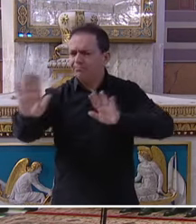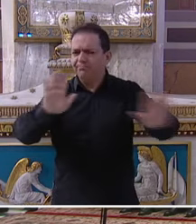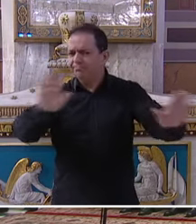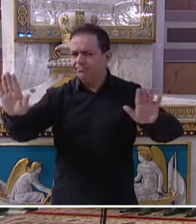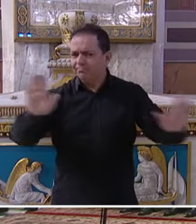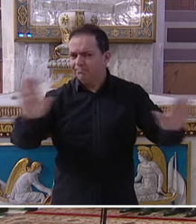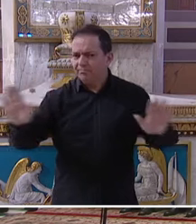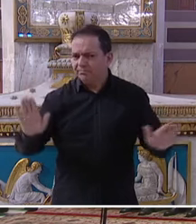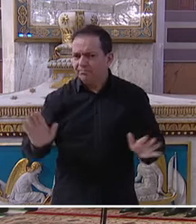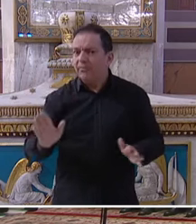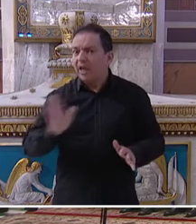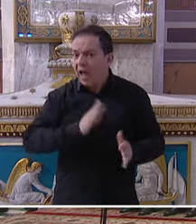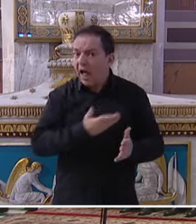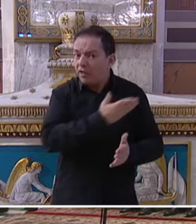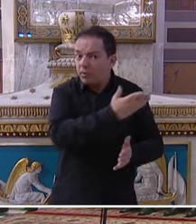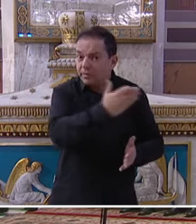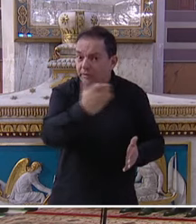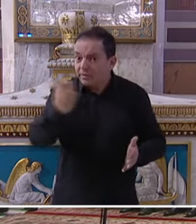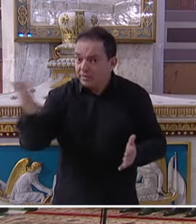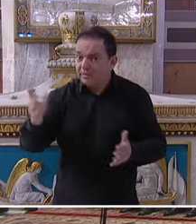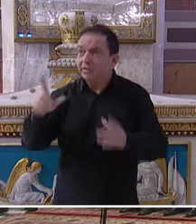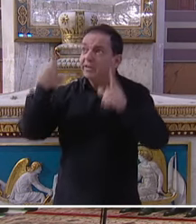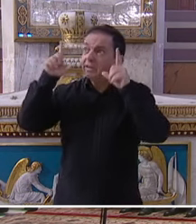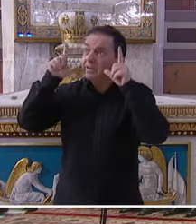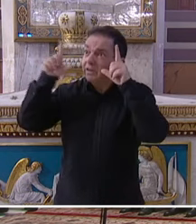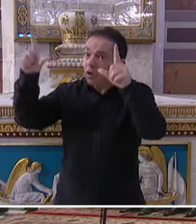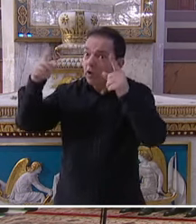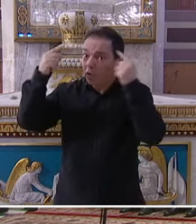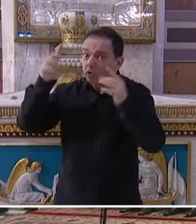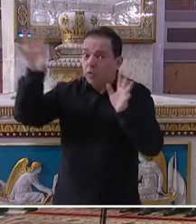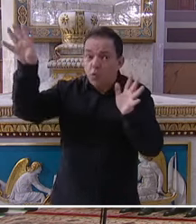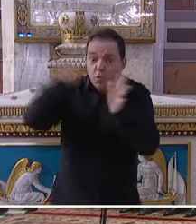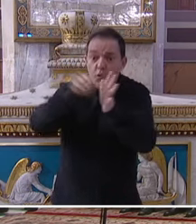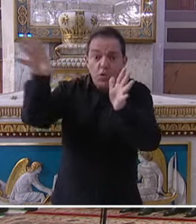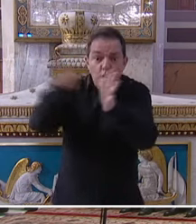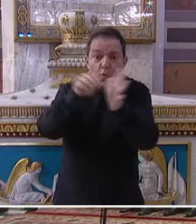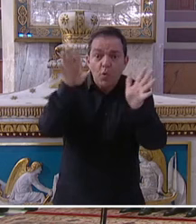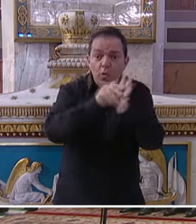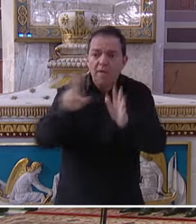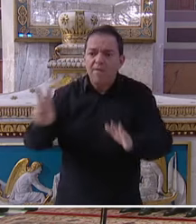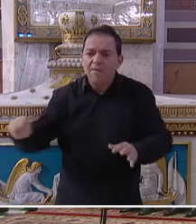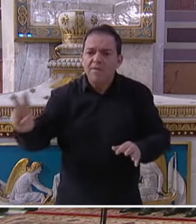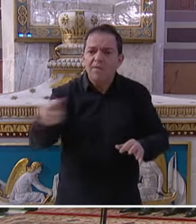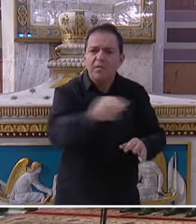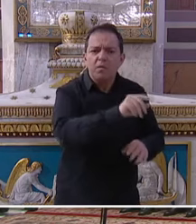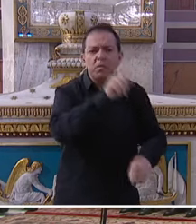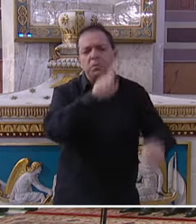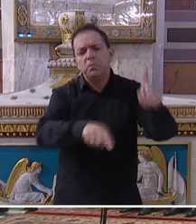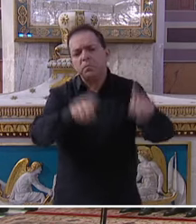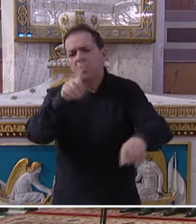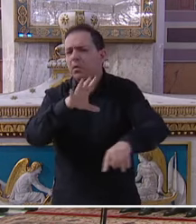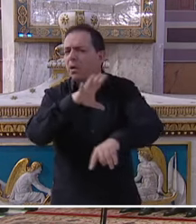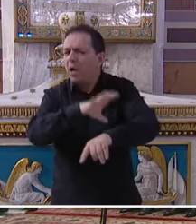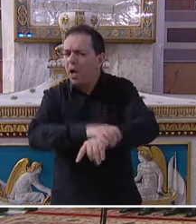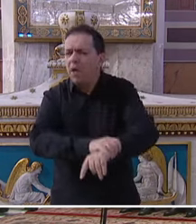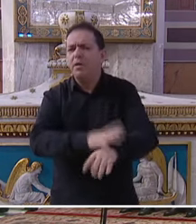μας, είναι και αυτός δημιουργημένος κατ' εικόνα Θεού. Και ας έχει αμαυρώσει από